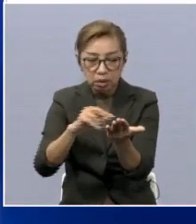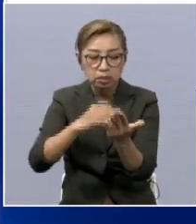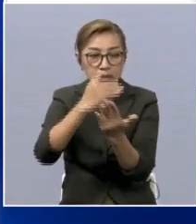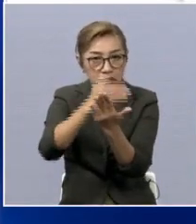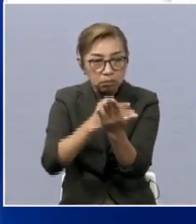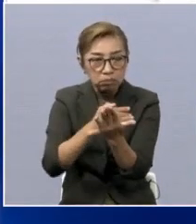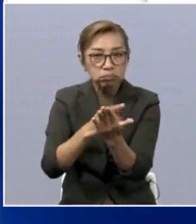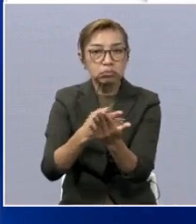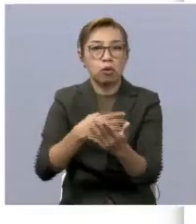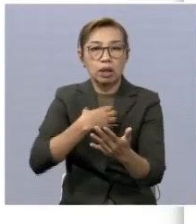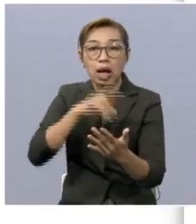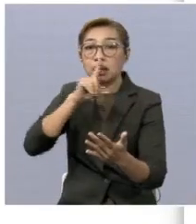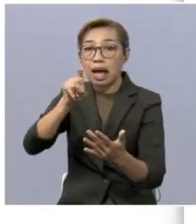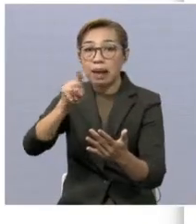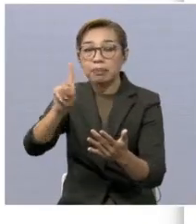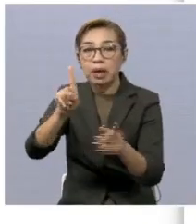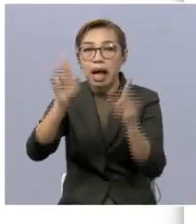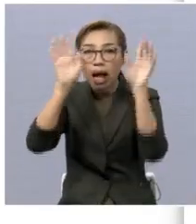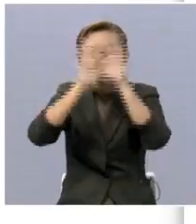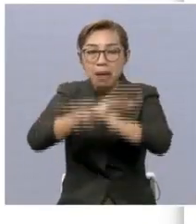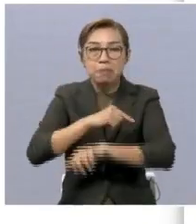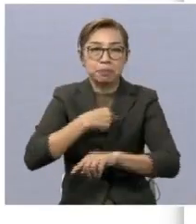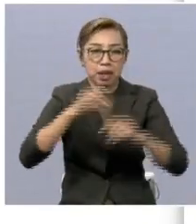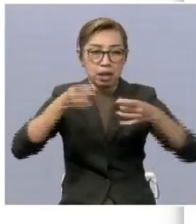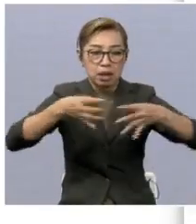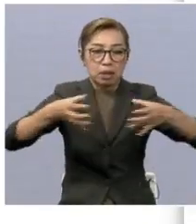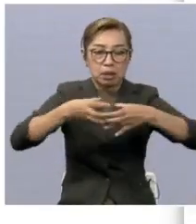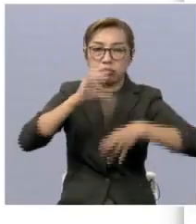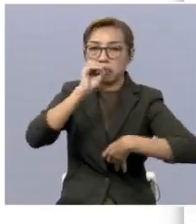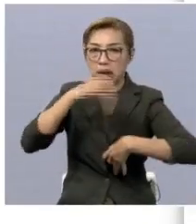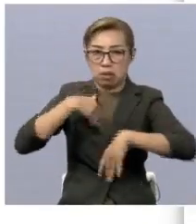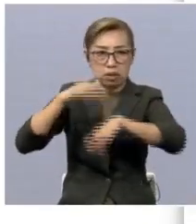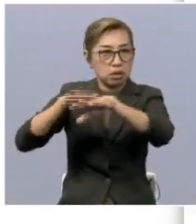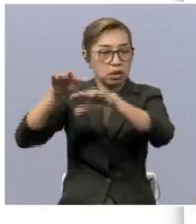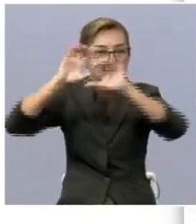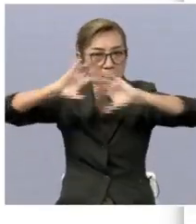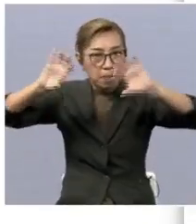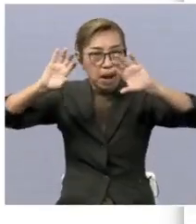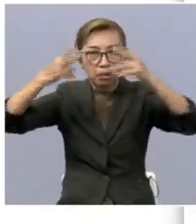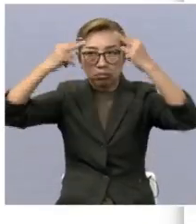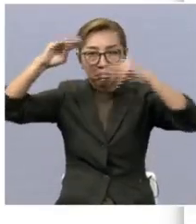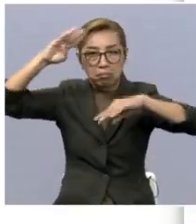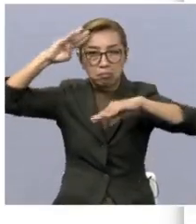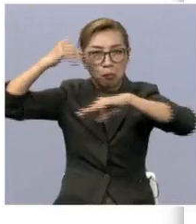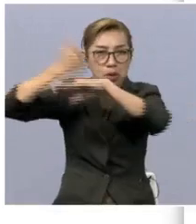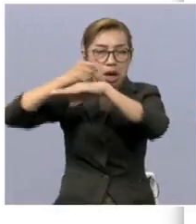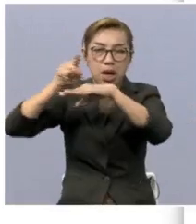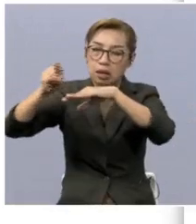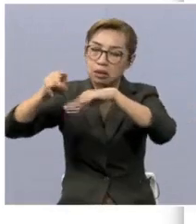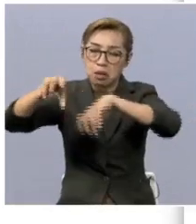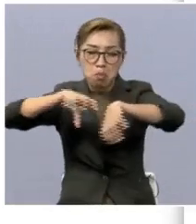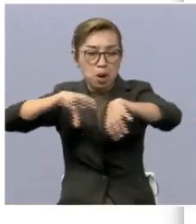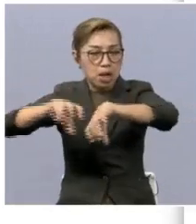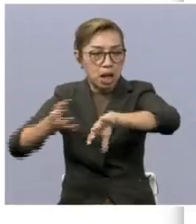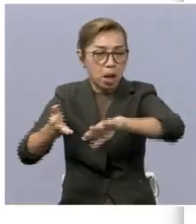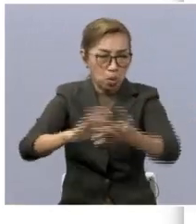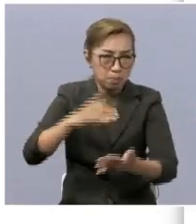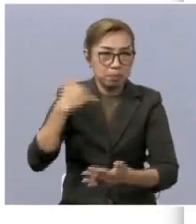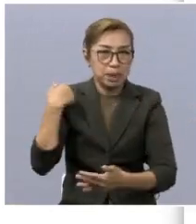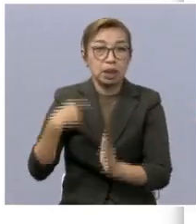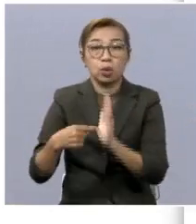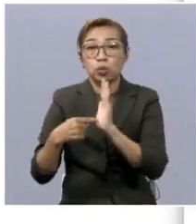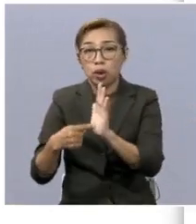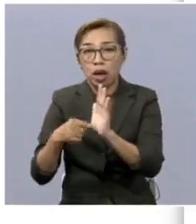ราชการแผ่นดินของรัฐบาลพลเอกประยุทธ์จันทร์โอชาที่ล้มเหลวผิดพลาดหลากหลายเรื่องเลยนะครับอย่างเช่นการบริหารราชการ